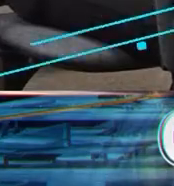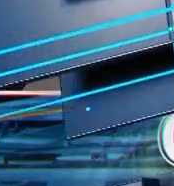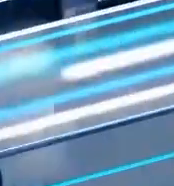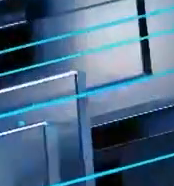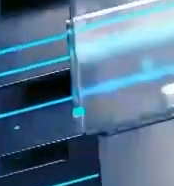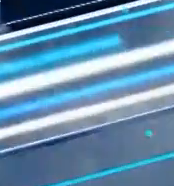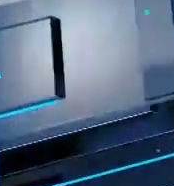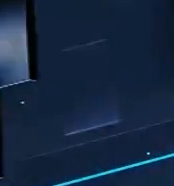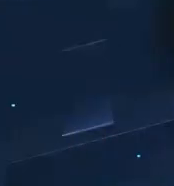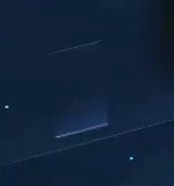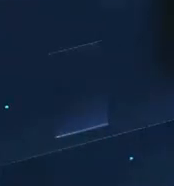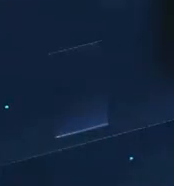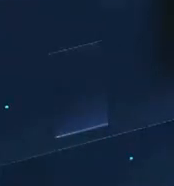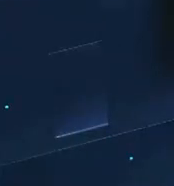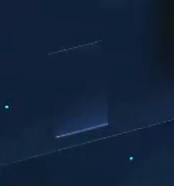идей.